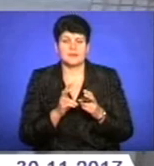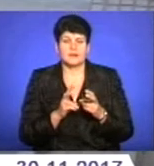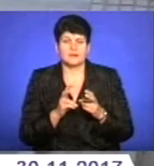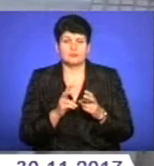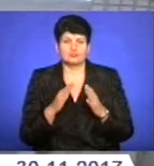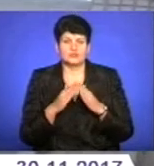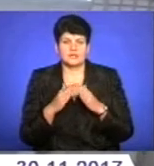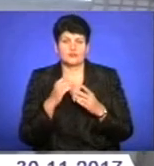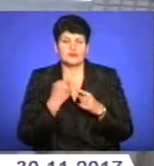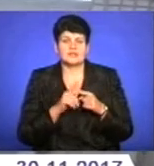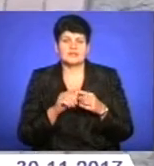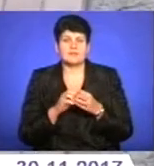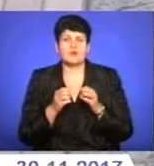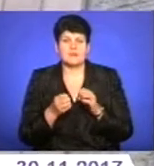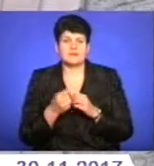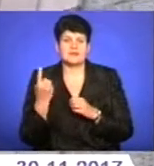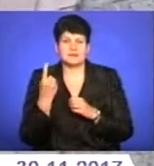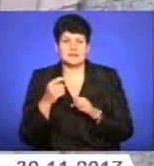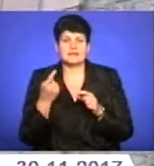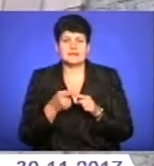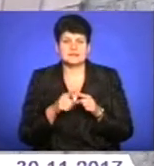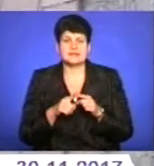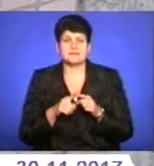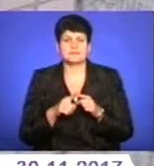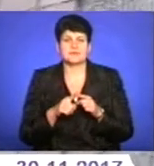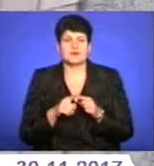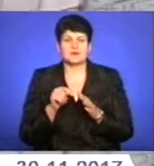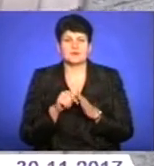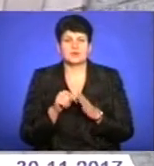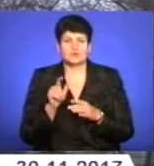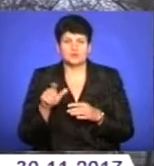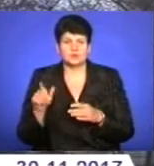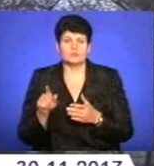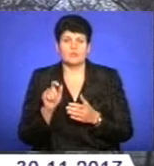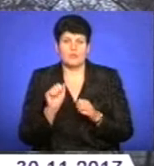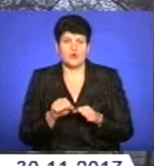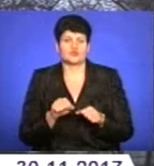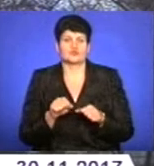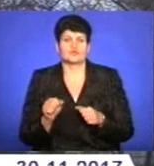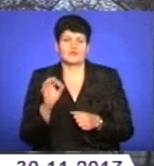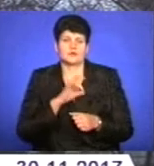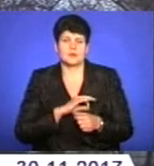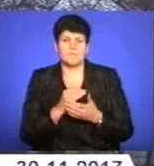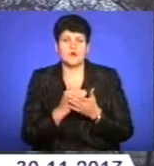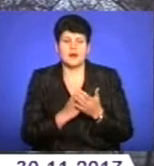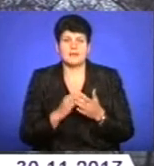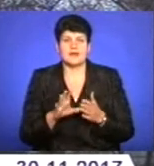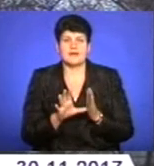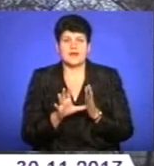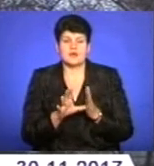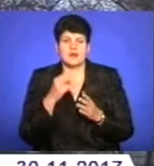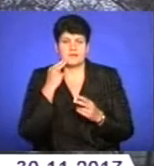зараз, на думку чоловіка, єдиний вихід із ситуації, що склалась. Зазначає, що мешканці будинку можуть скористатись програмою